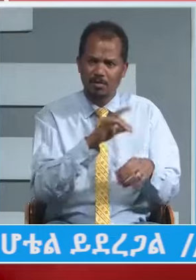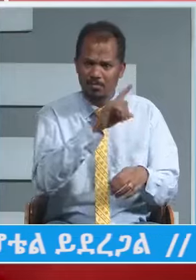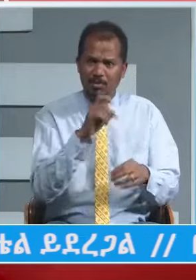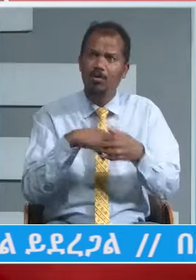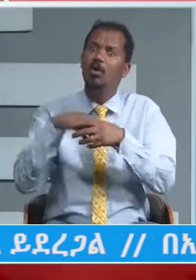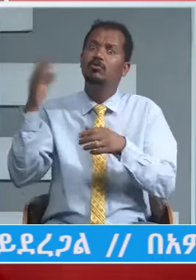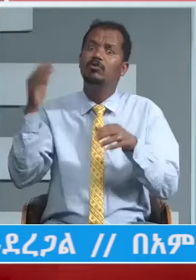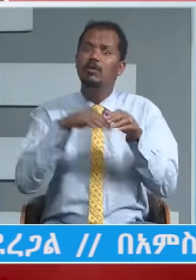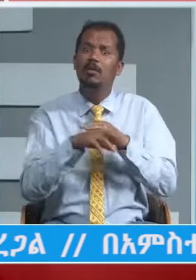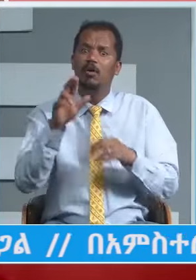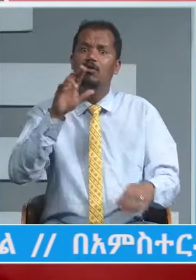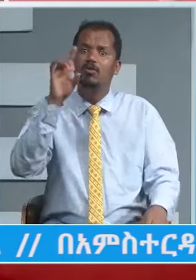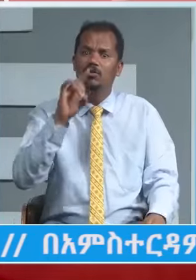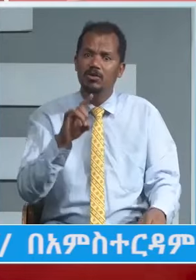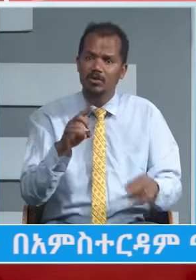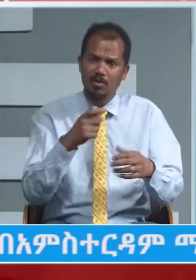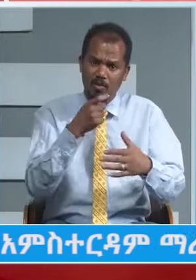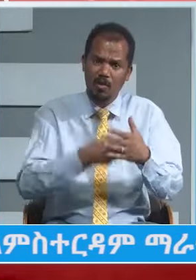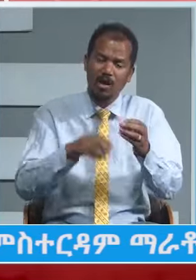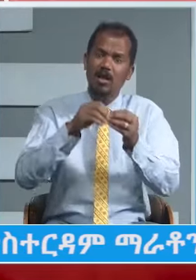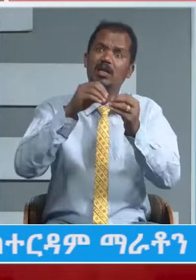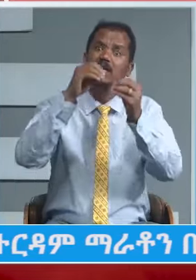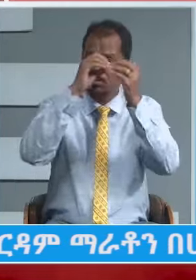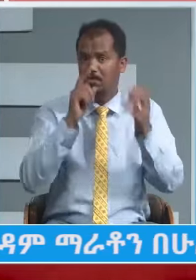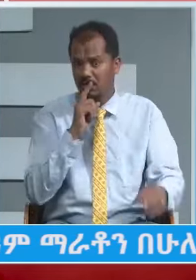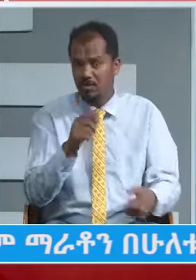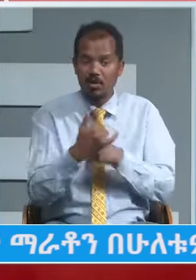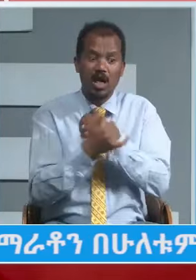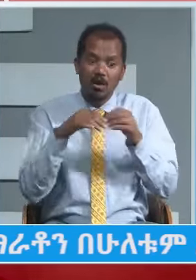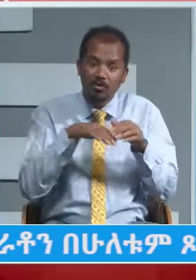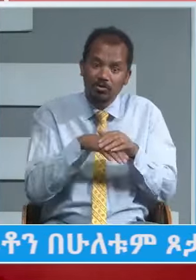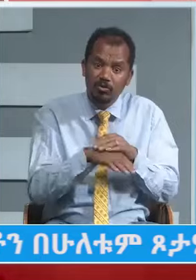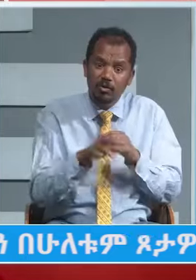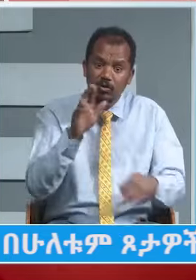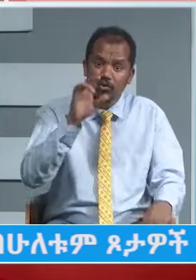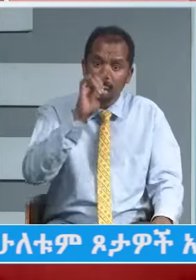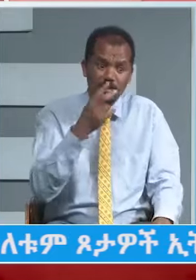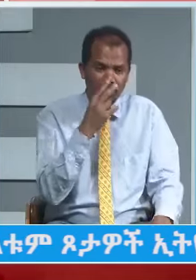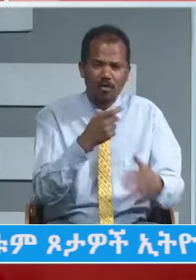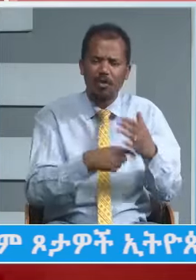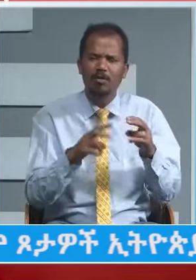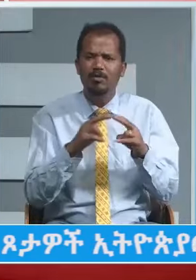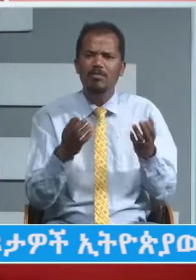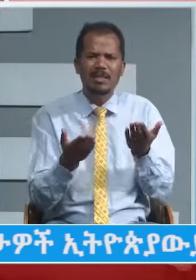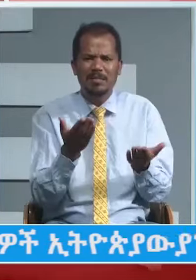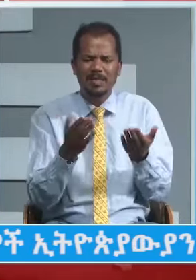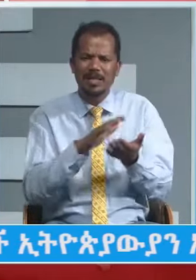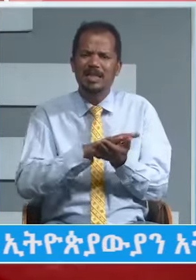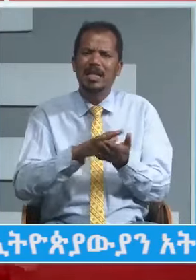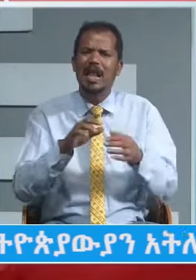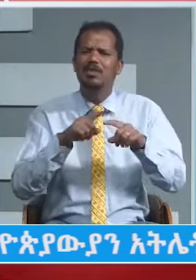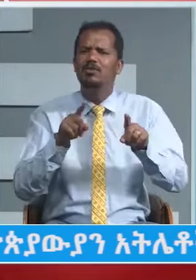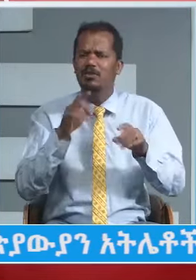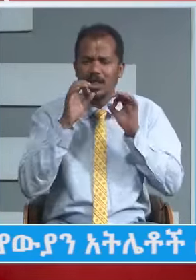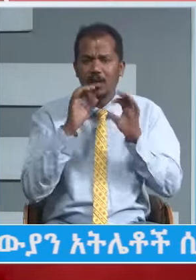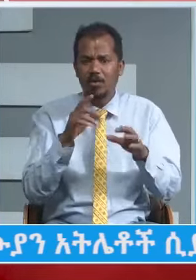ላይ ብትጠይቂ ከውጭ የሚገባው ሩዝ ገይል የሚባል በሚችል ደረጃ ዋጋው እየጨመረ ነው እየሄደ ያለው። የሀገር ውስጡን ደግሞ ምርት ሩዝን ስናይ ዋጋው በጣም ተመጣጣኝ ነው። የጥራት ያን